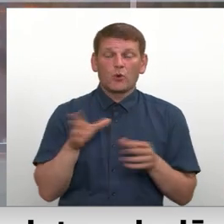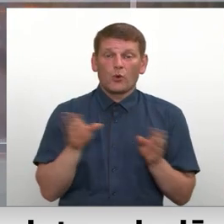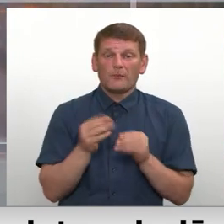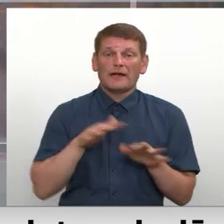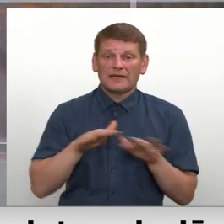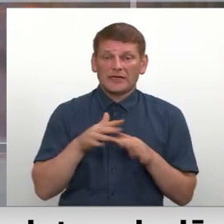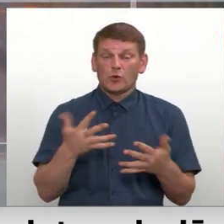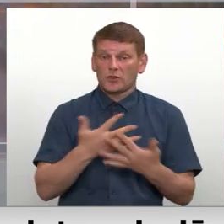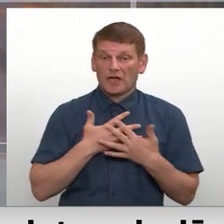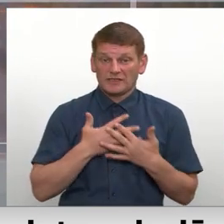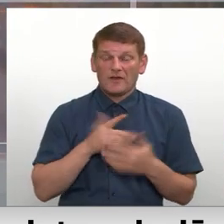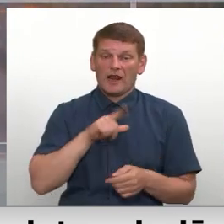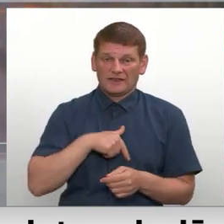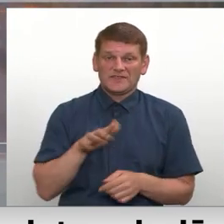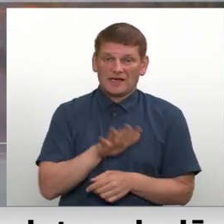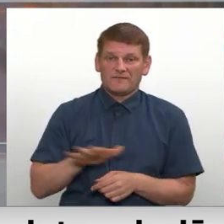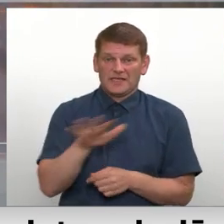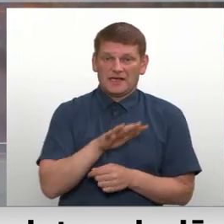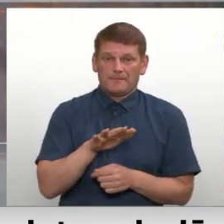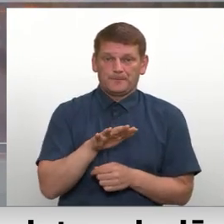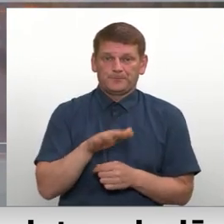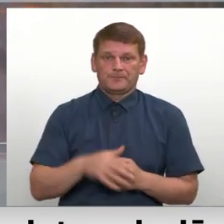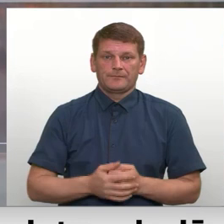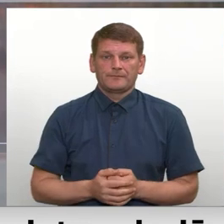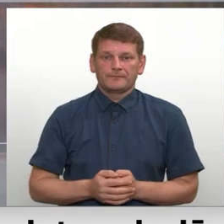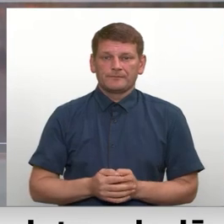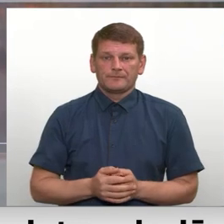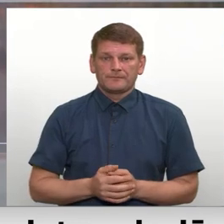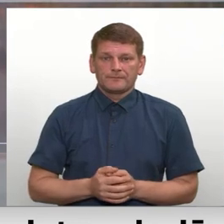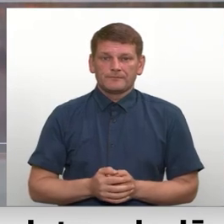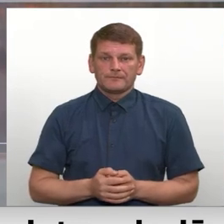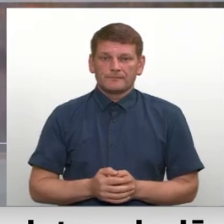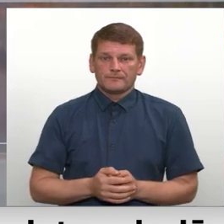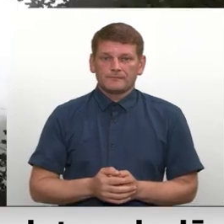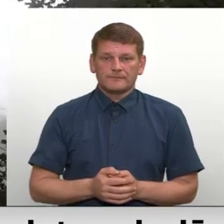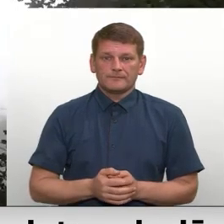rīkojot aktivitātes latviskā vidē. Stāst Inesta Ķestere no TV Kurzeme.